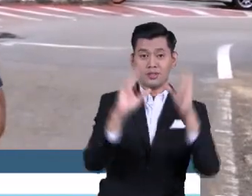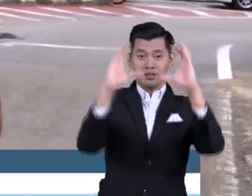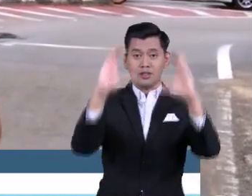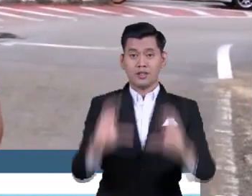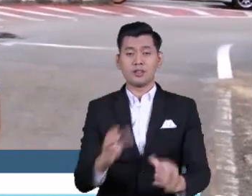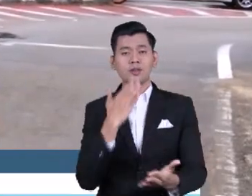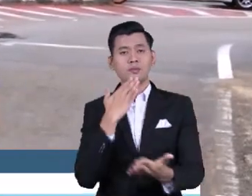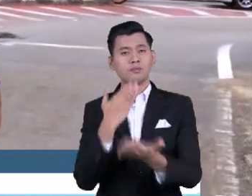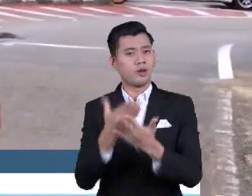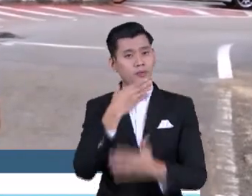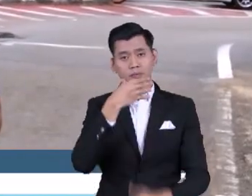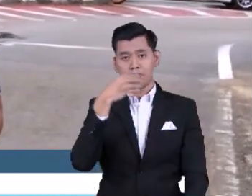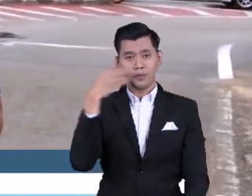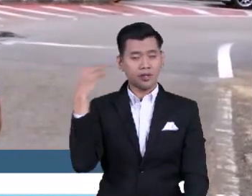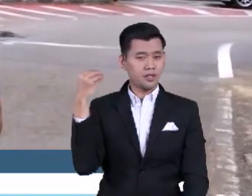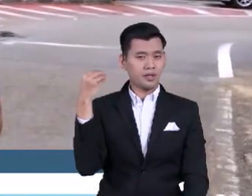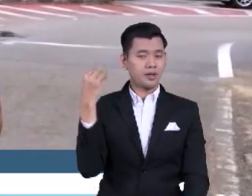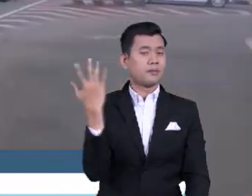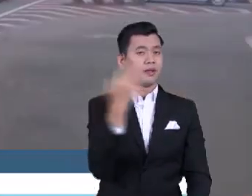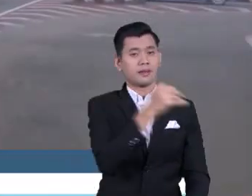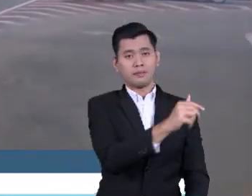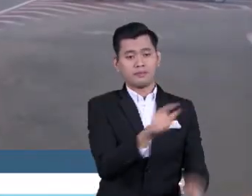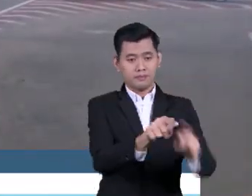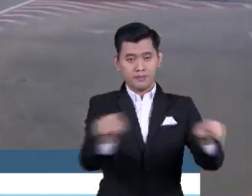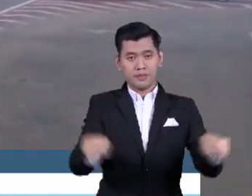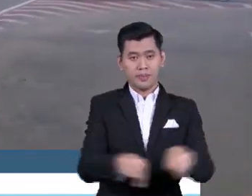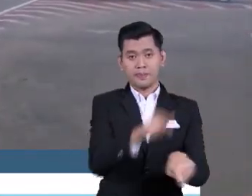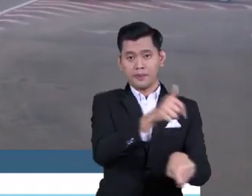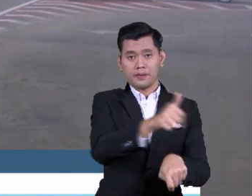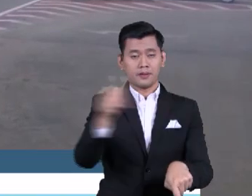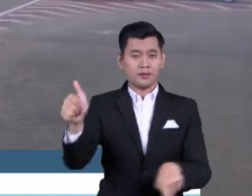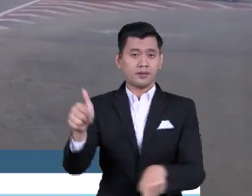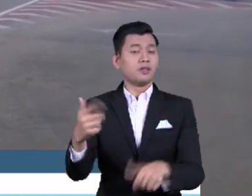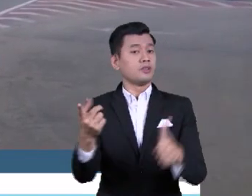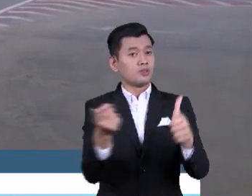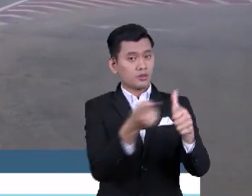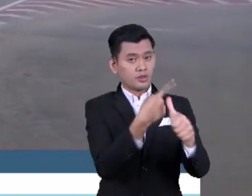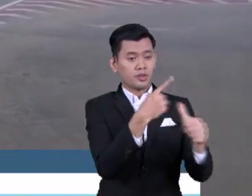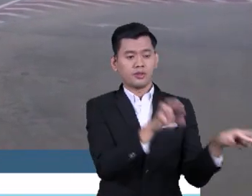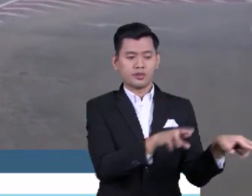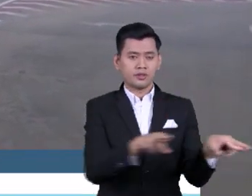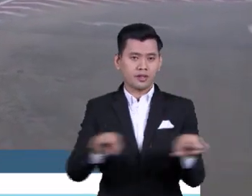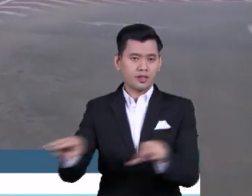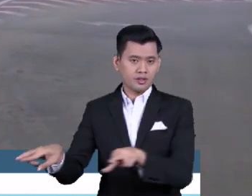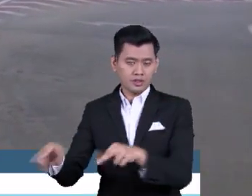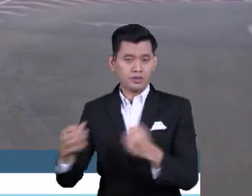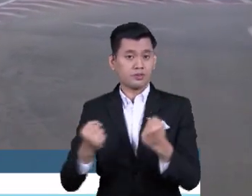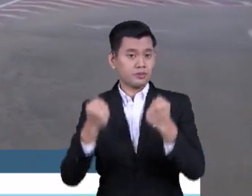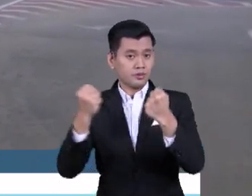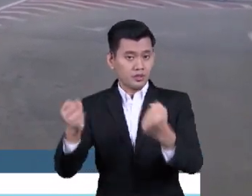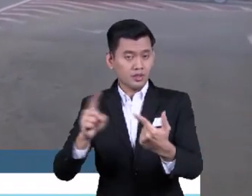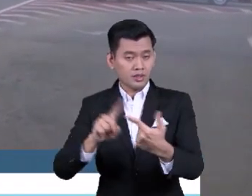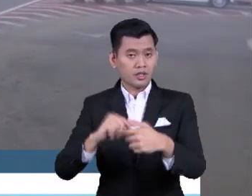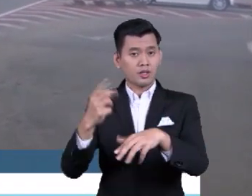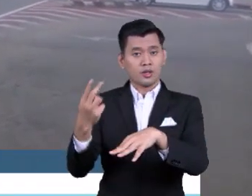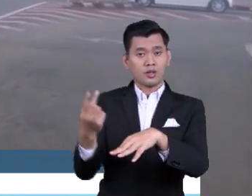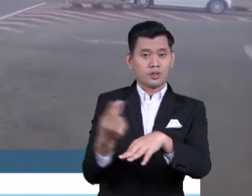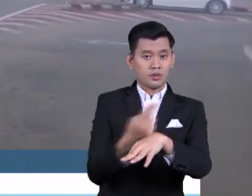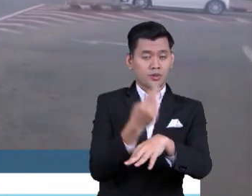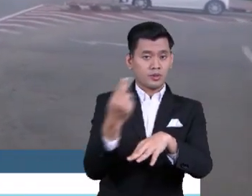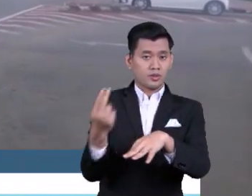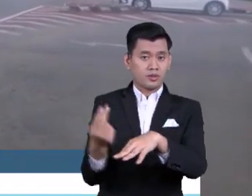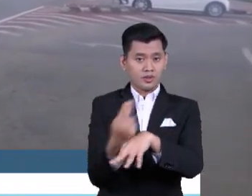untuk pulang ke destinasi masing-masing antaranya dengan merancang perjalanan dan menggunakan pengangkutan awam nah tinjauan saya